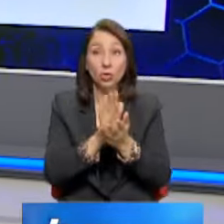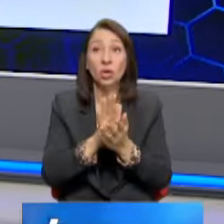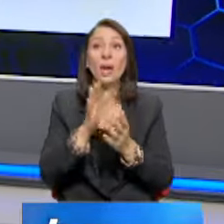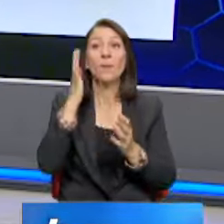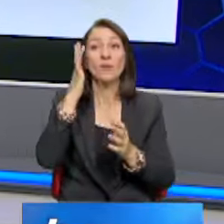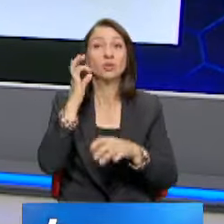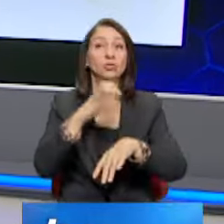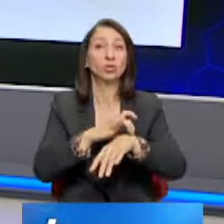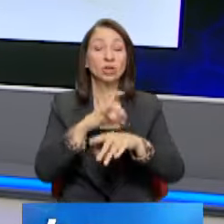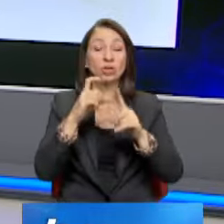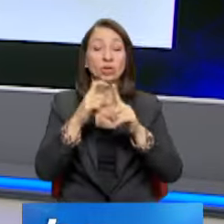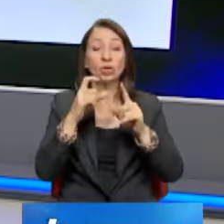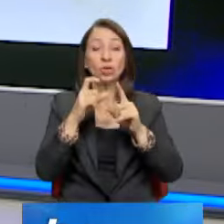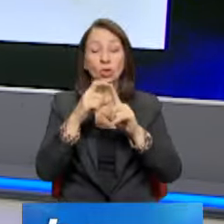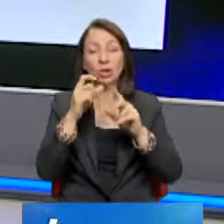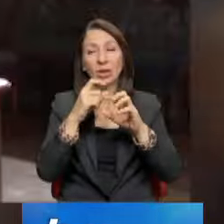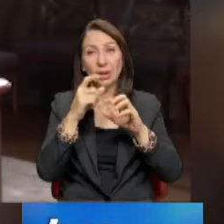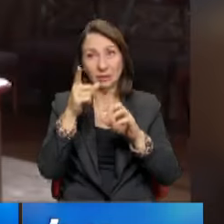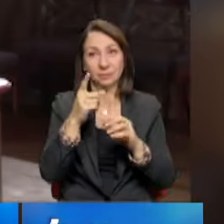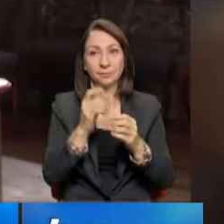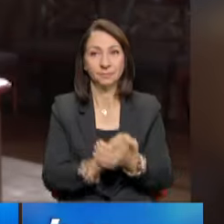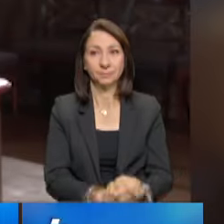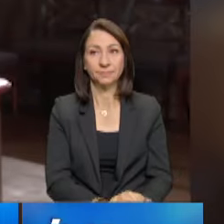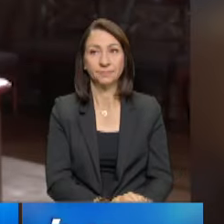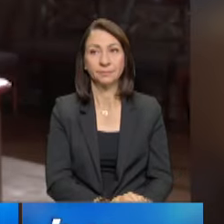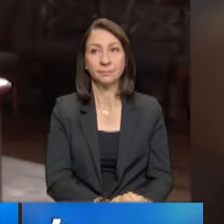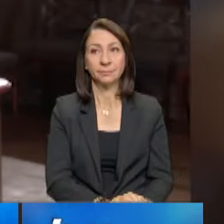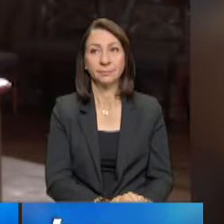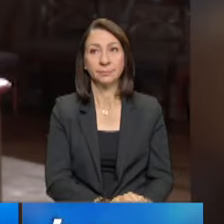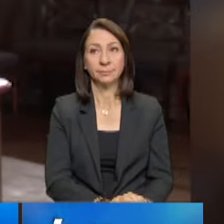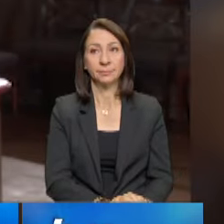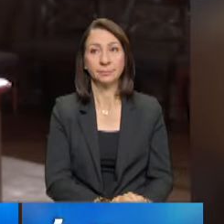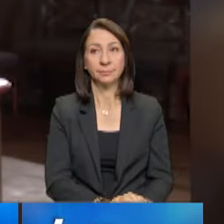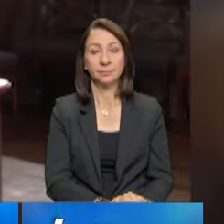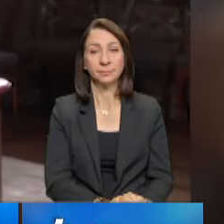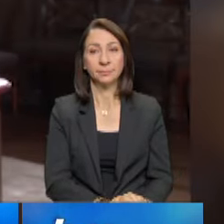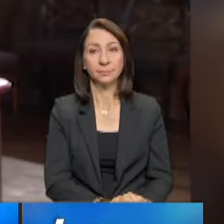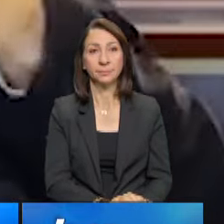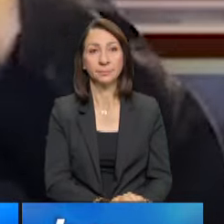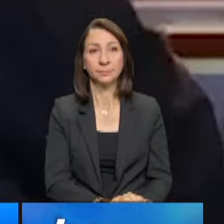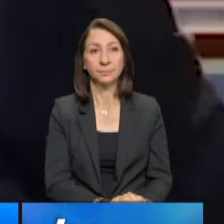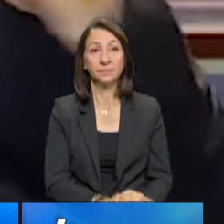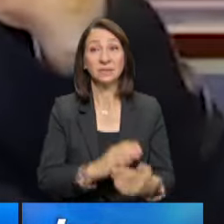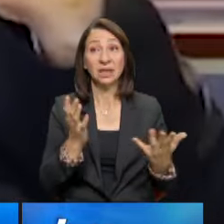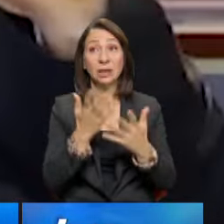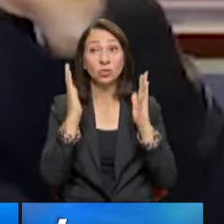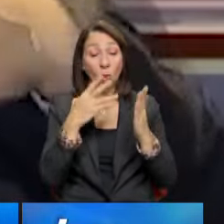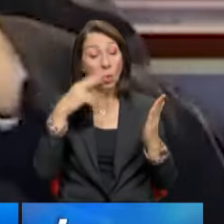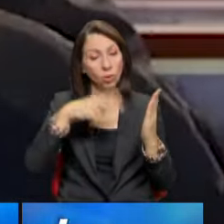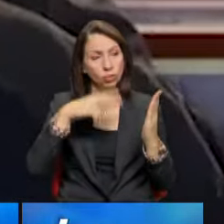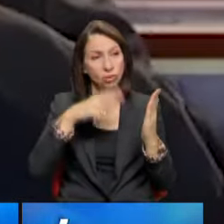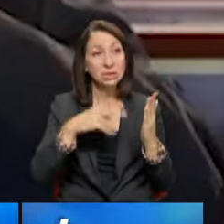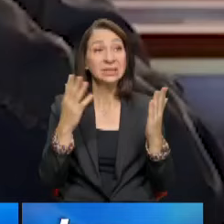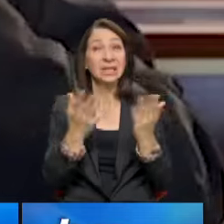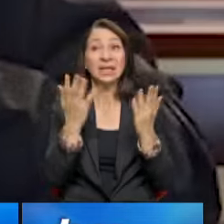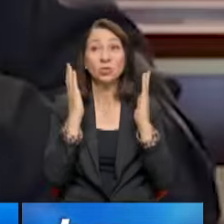Daron Acemoğlu'na gitti. Daron Acemoğlu, MIT, Cambridge, USA. Ne kadar çok okursanız, ne